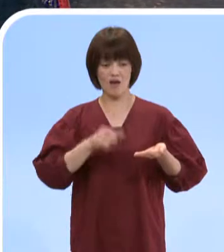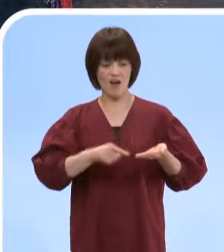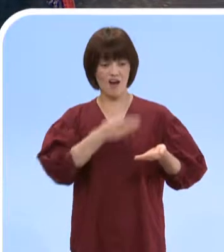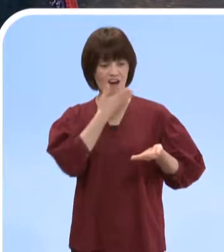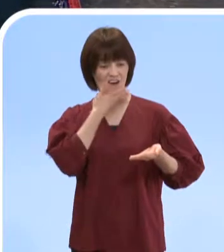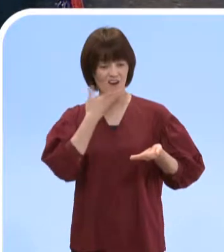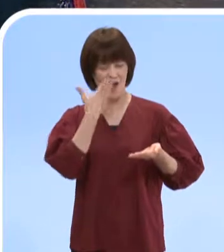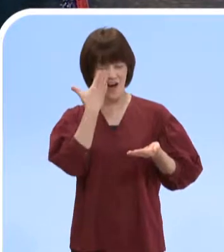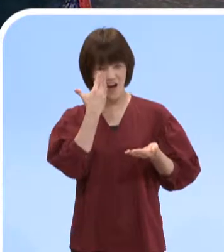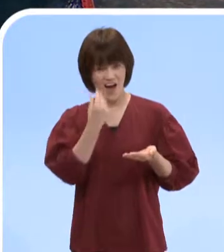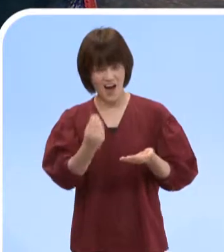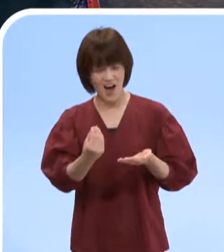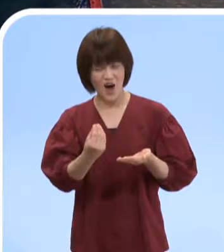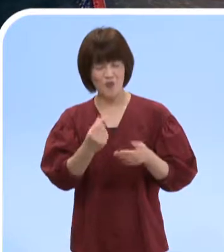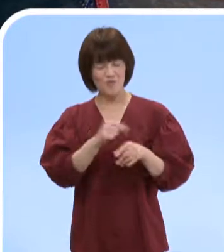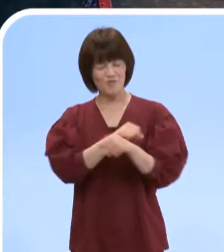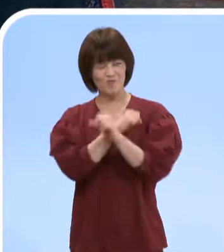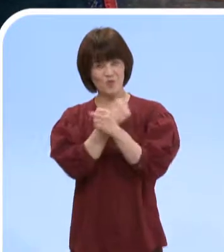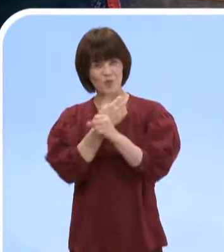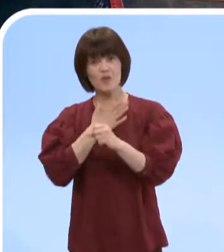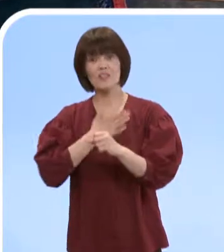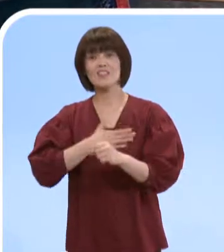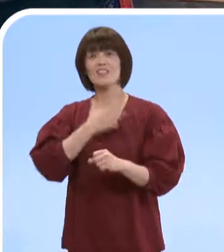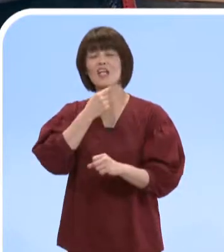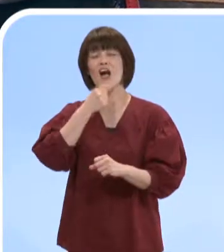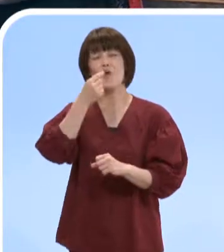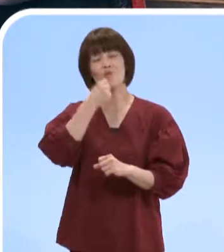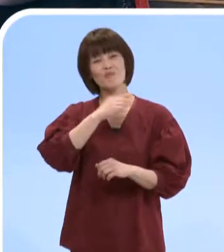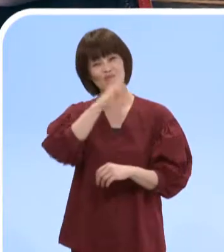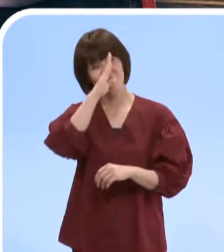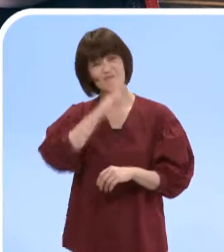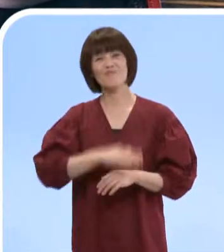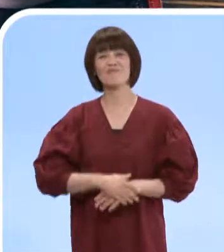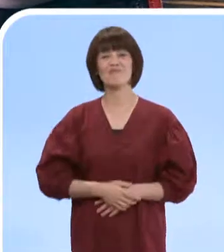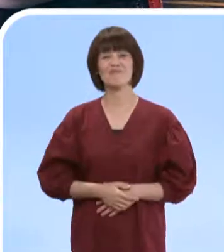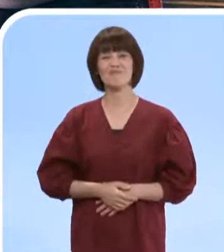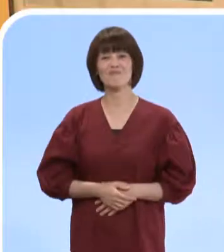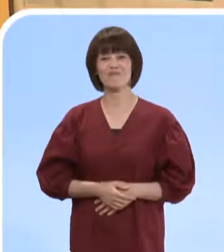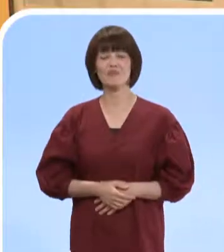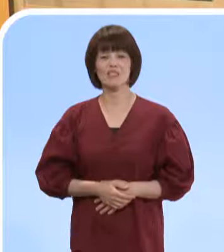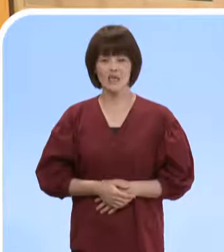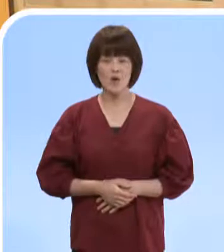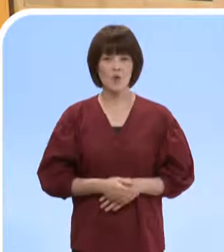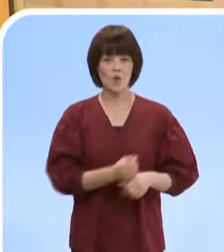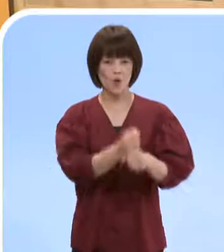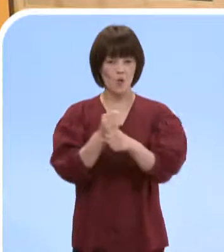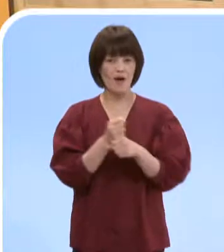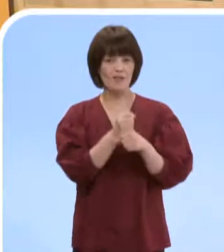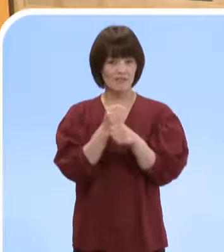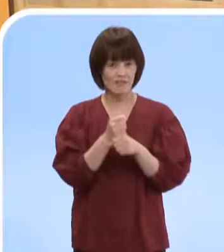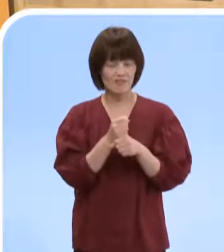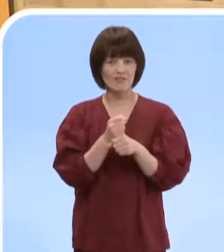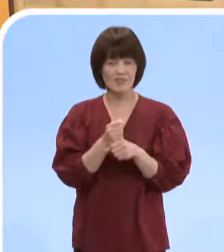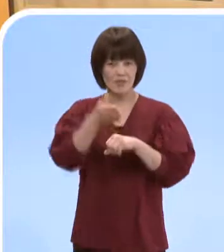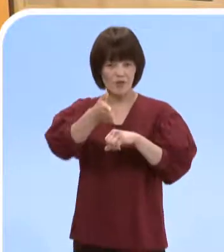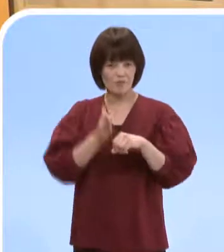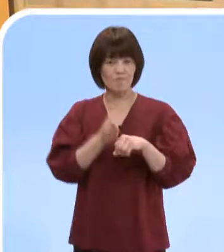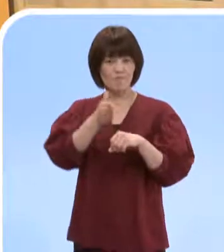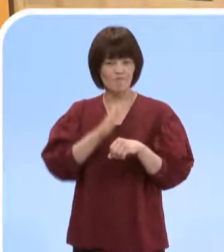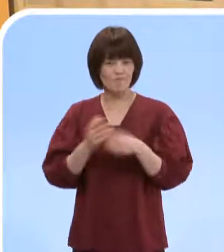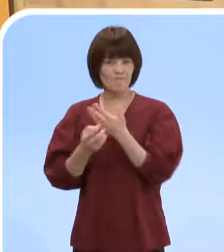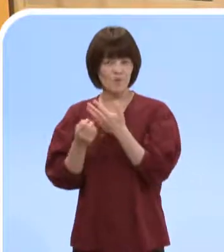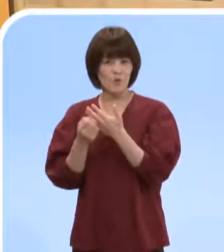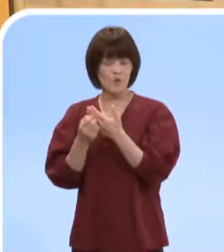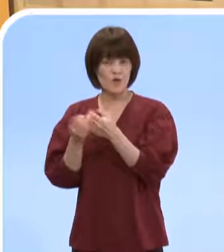そう。このおそばのこだわりを知りたい。ねえねえ、教えて。 引き立て、打ち立て、湯がき立ての、もう本当伊豆